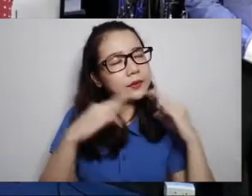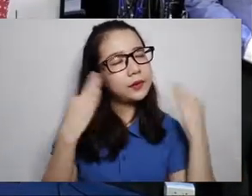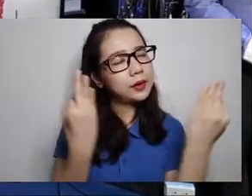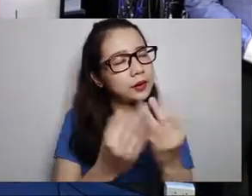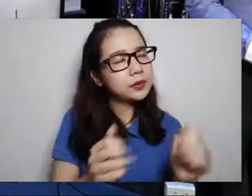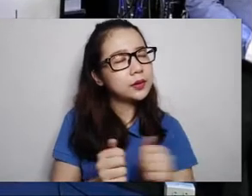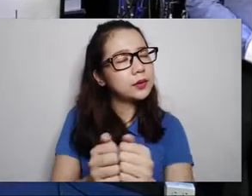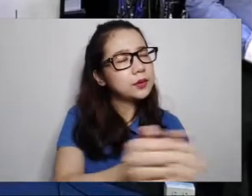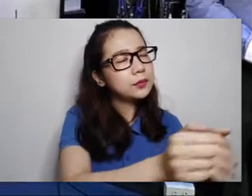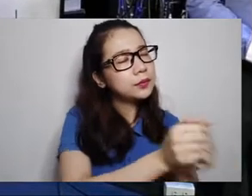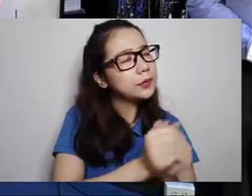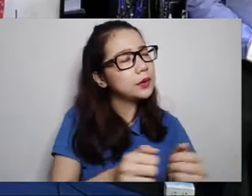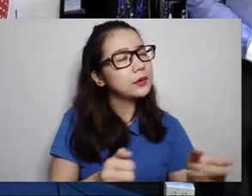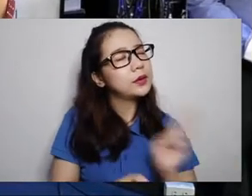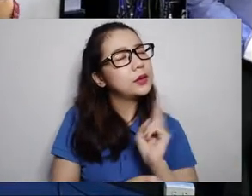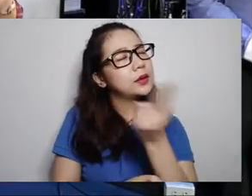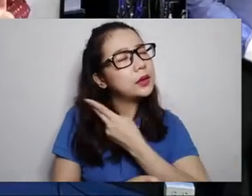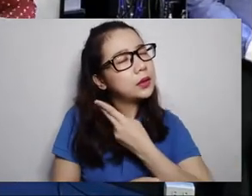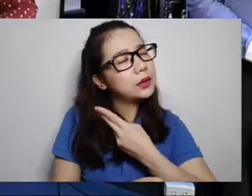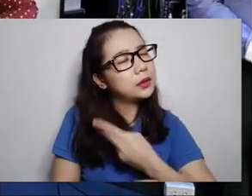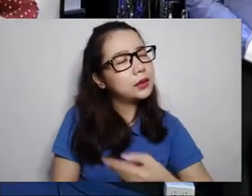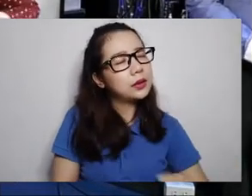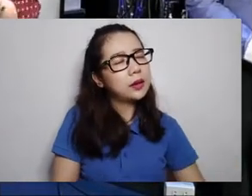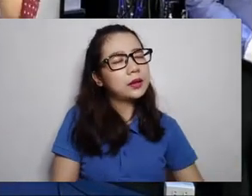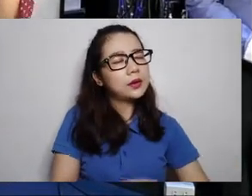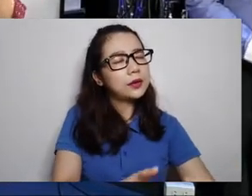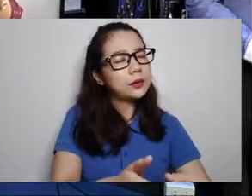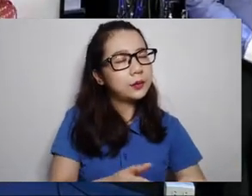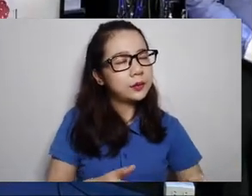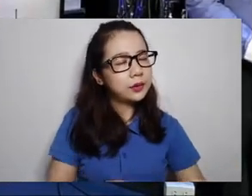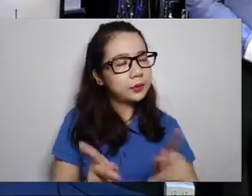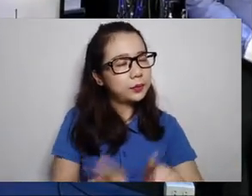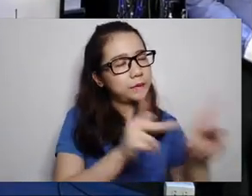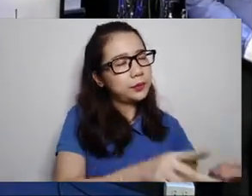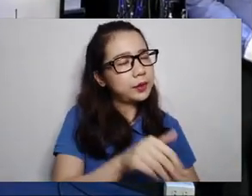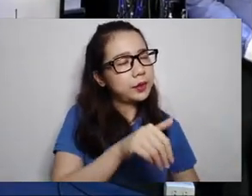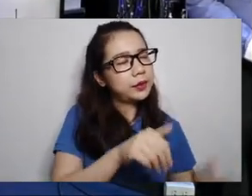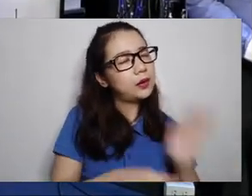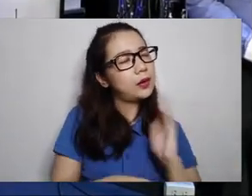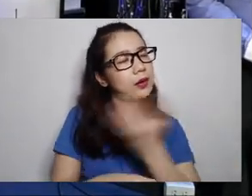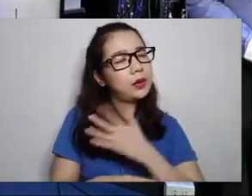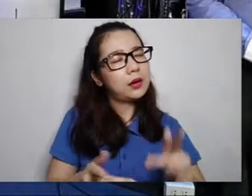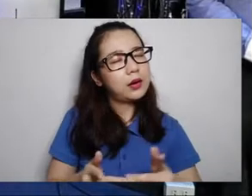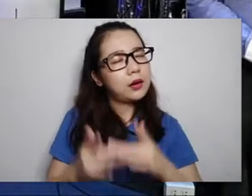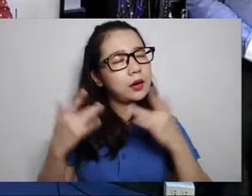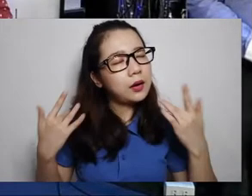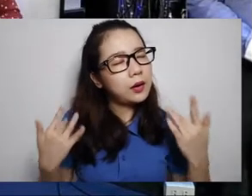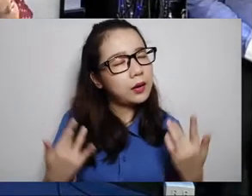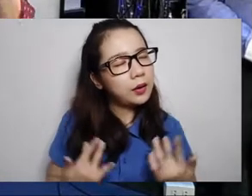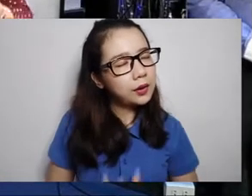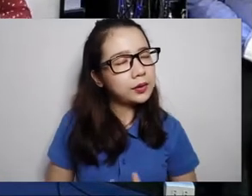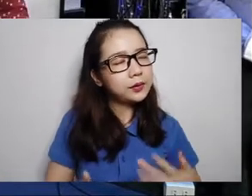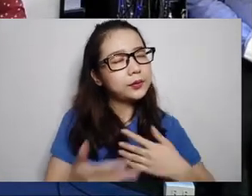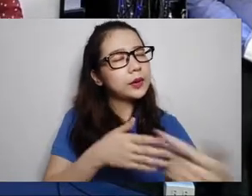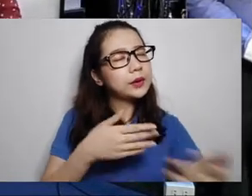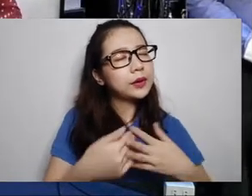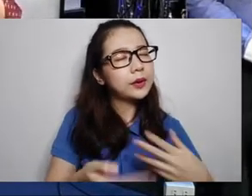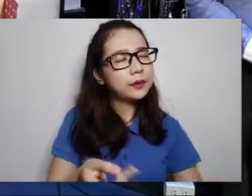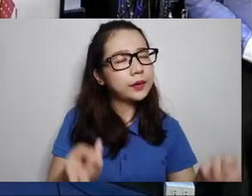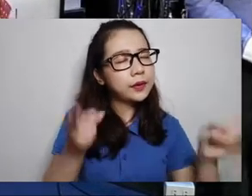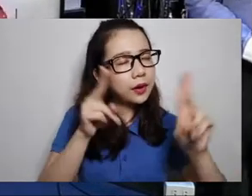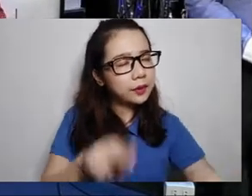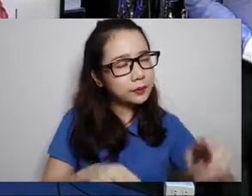Patuloy, O Diyos, sa samahan niyo kami, inyong banal na Espiritu, O God, and prepare our hearts to receive your word to us tonight, Lord. Alam namin, Panginoon,